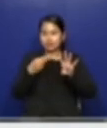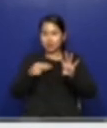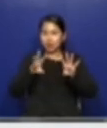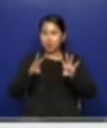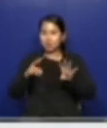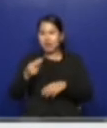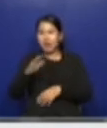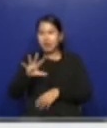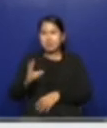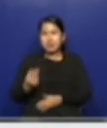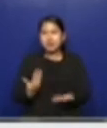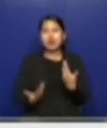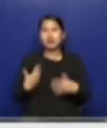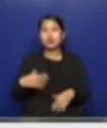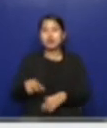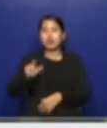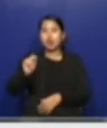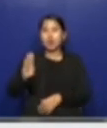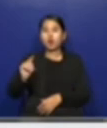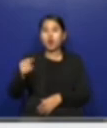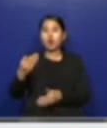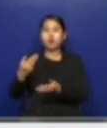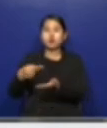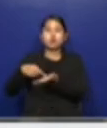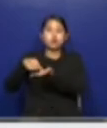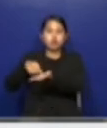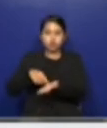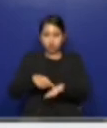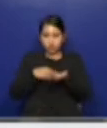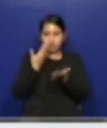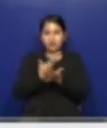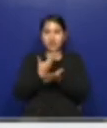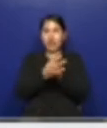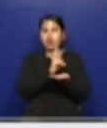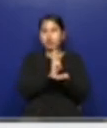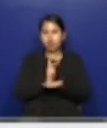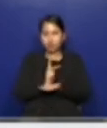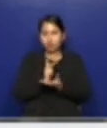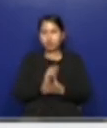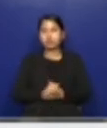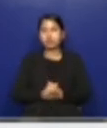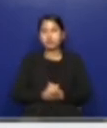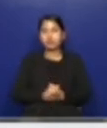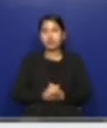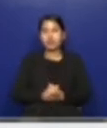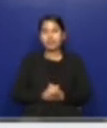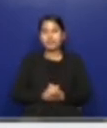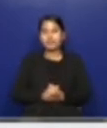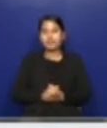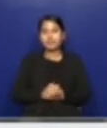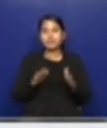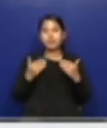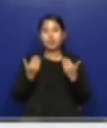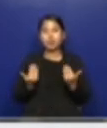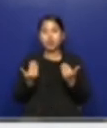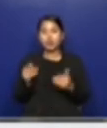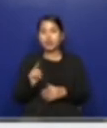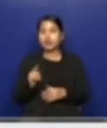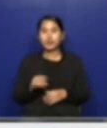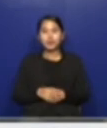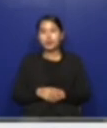ที่ท้องถิ่นส่งมากู้เงินผมไปดูแล้วผมจะกลับเรียนว่าวันนี้เดิน